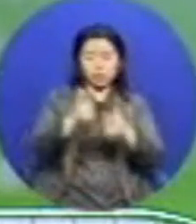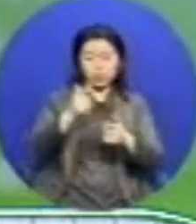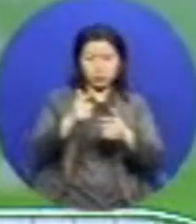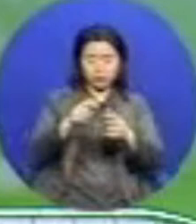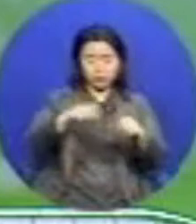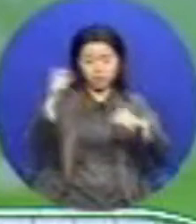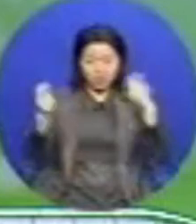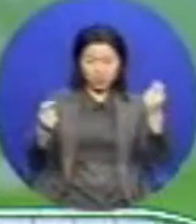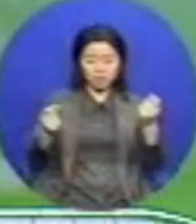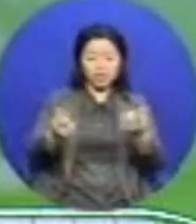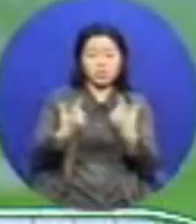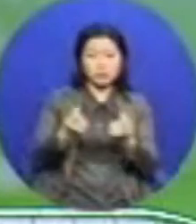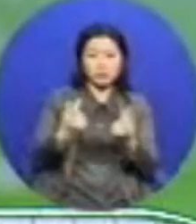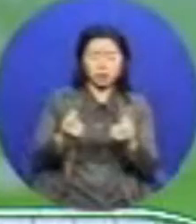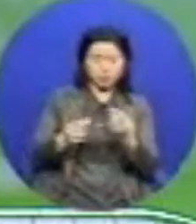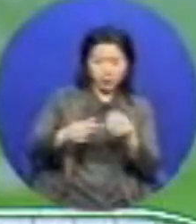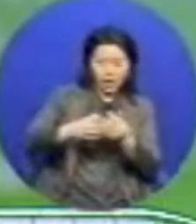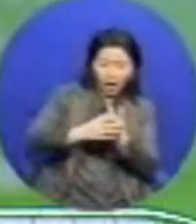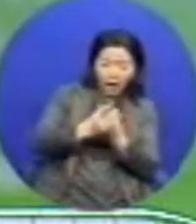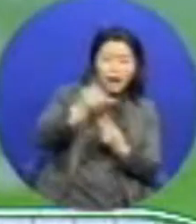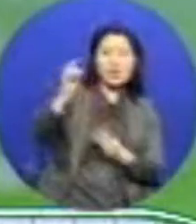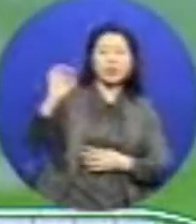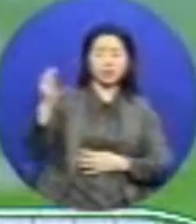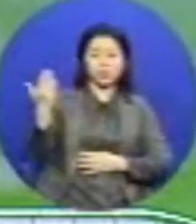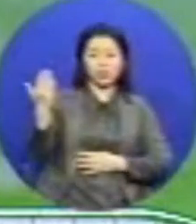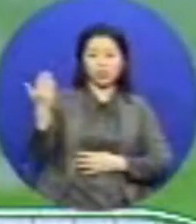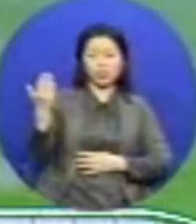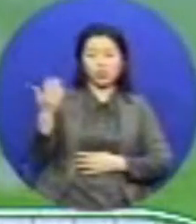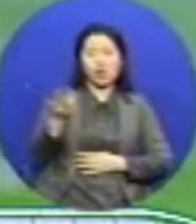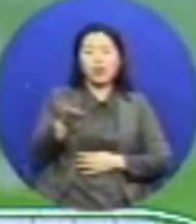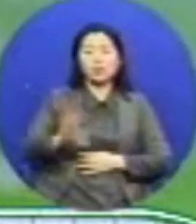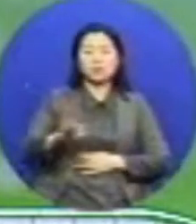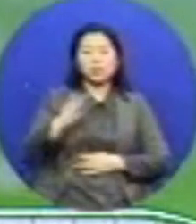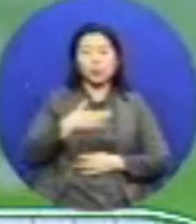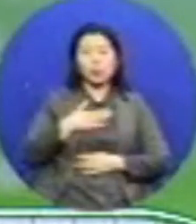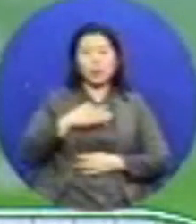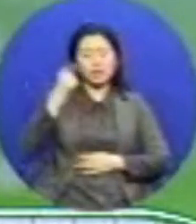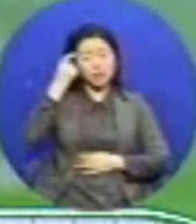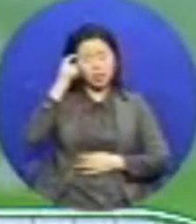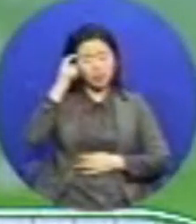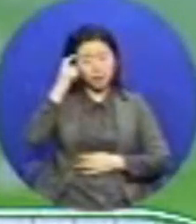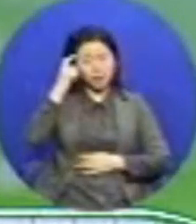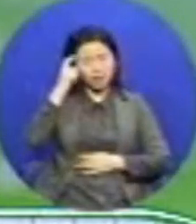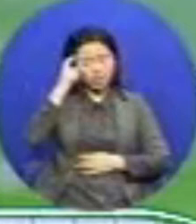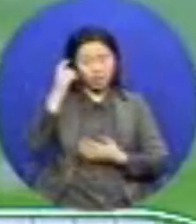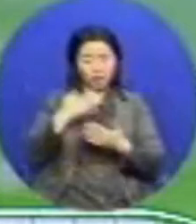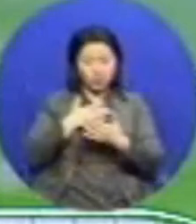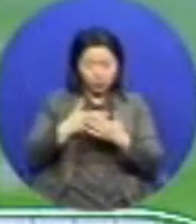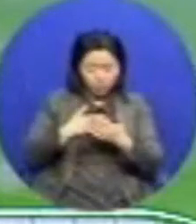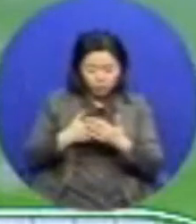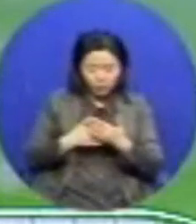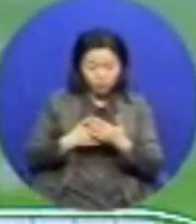그런데 왜 내가 두려워 하고 걱정하고 내가 분노하고 낙심하는 거지